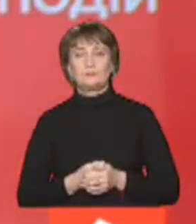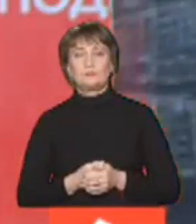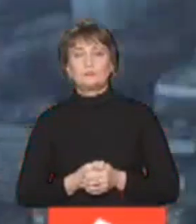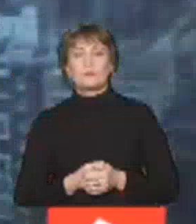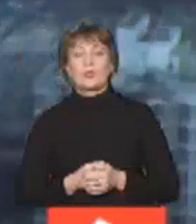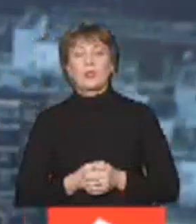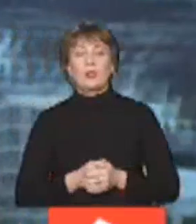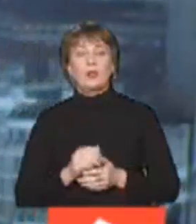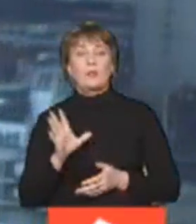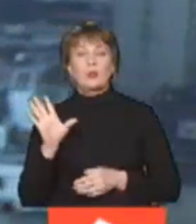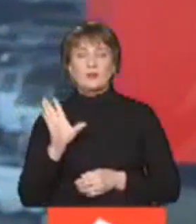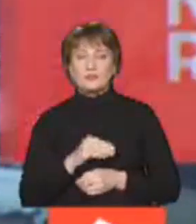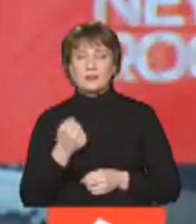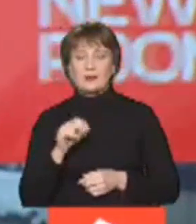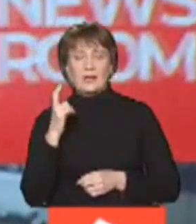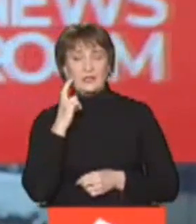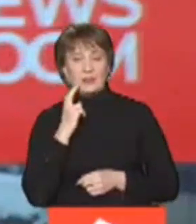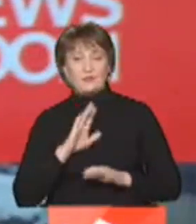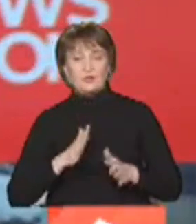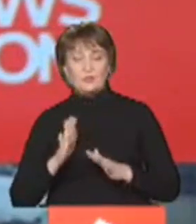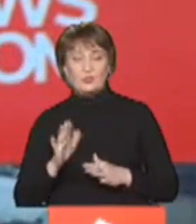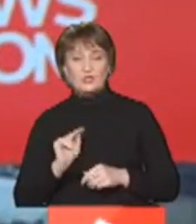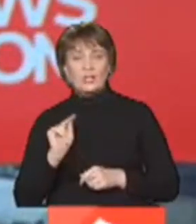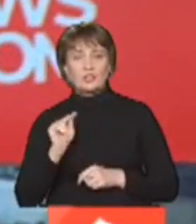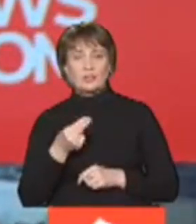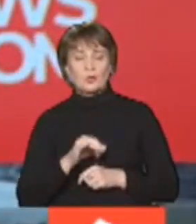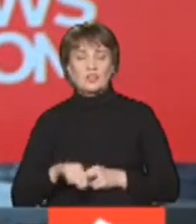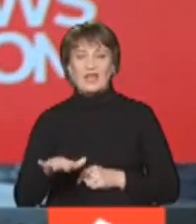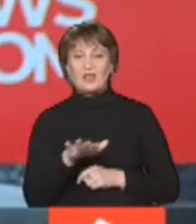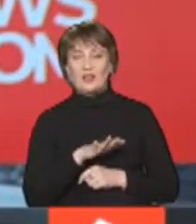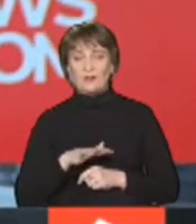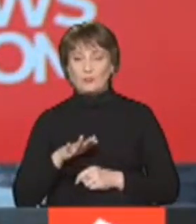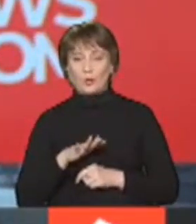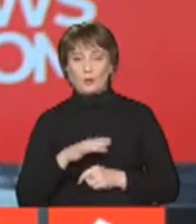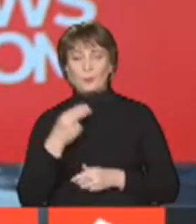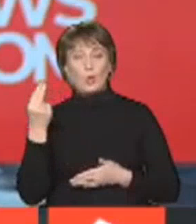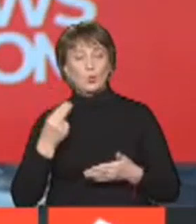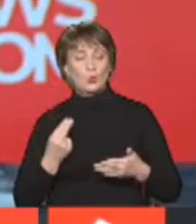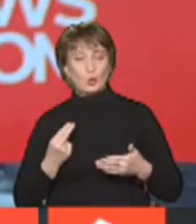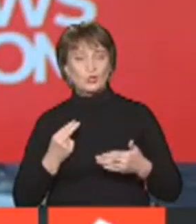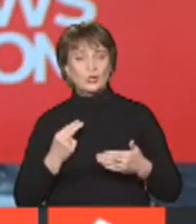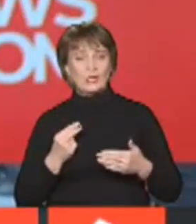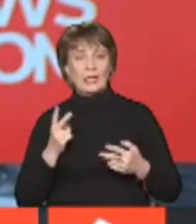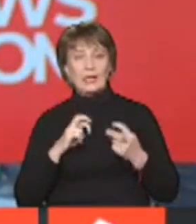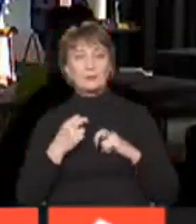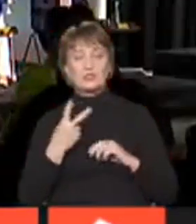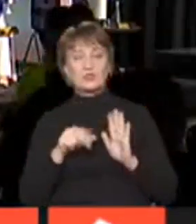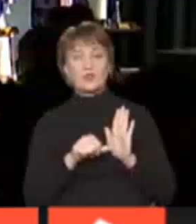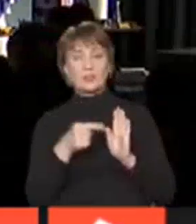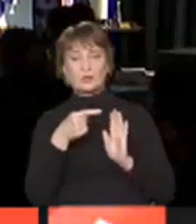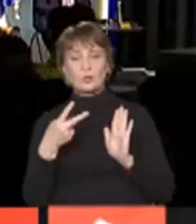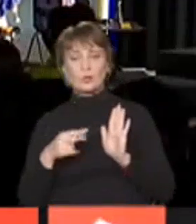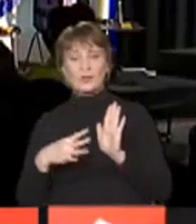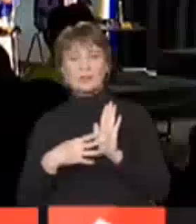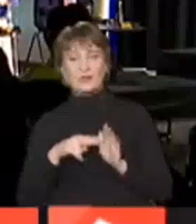Ну і попри усі перепони, в Києві відбудеться чемпіонат Європи з художньої гімнастики. Проходитиме він з 26 до